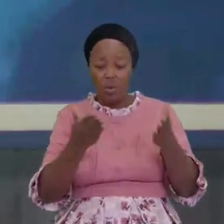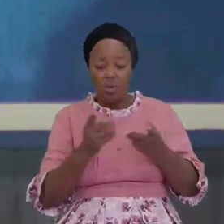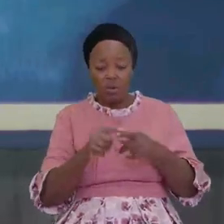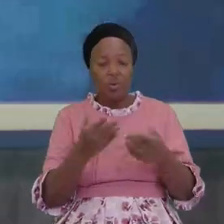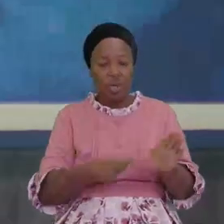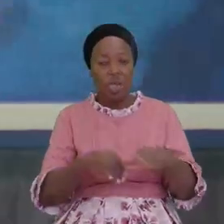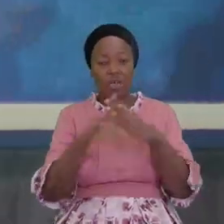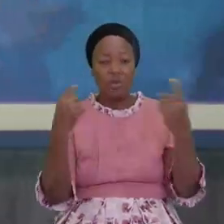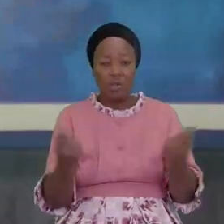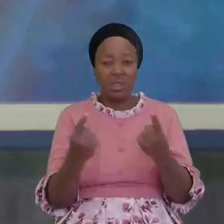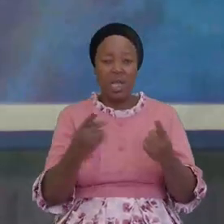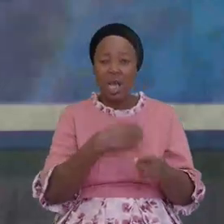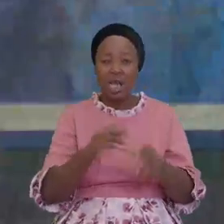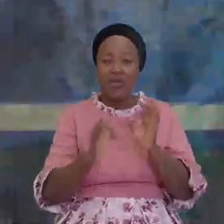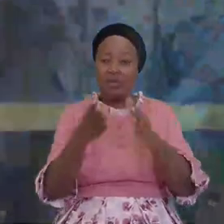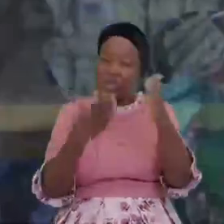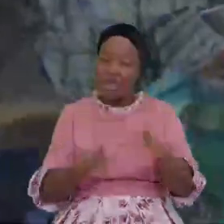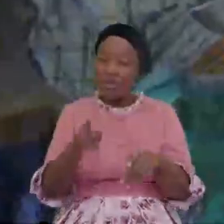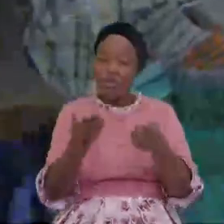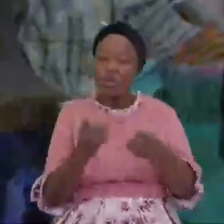Tu ne vas pas vouloir mourir dans tes péchés.